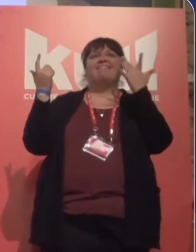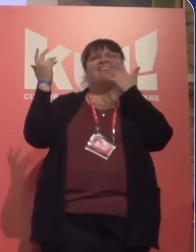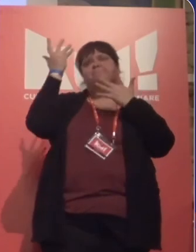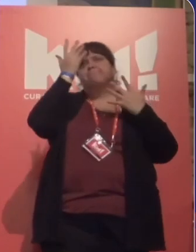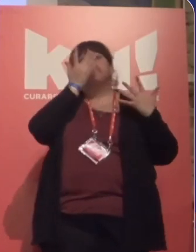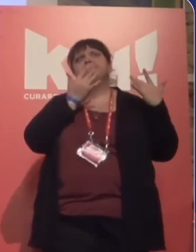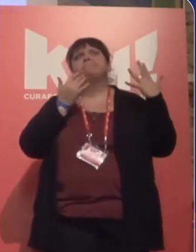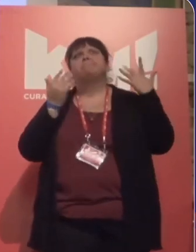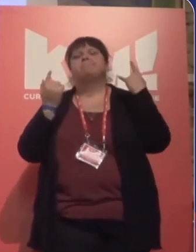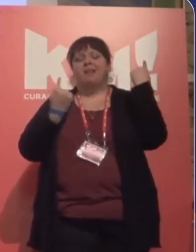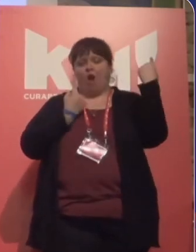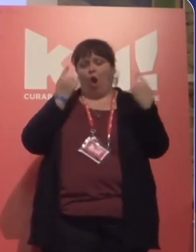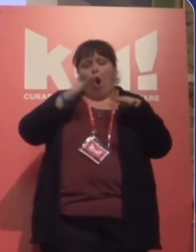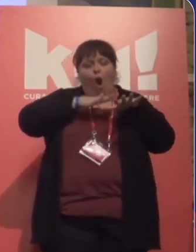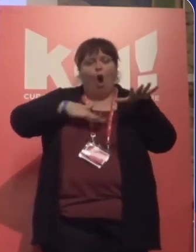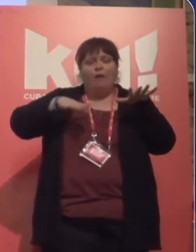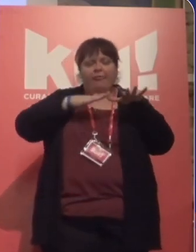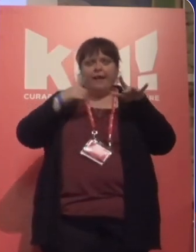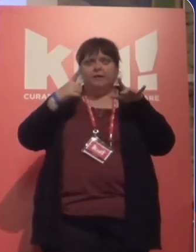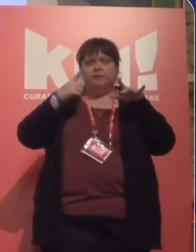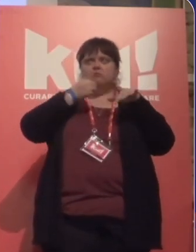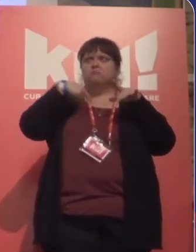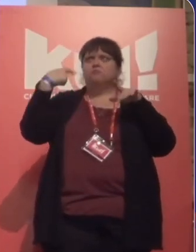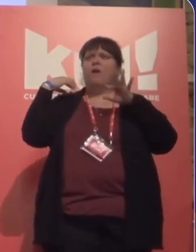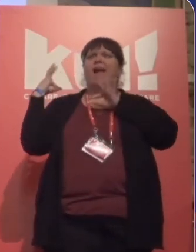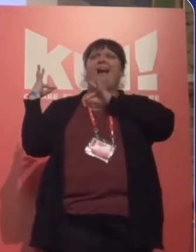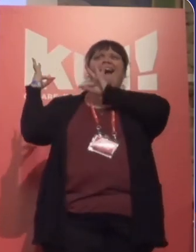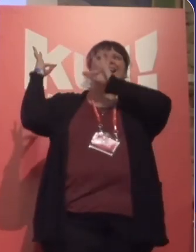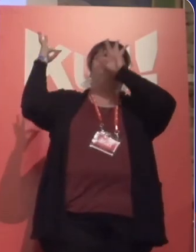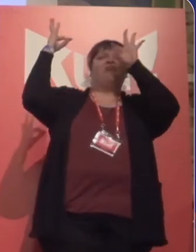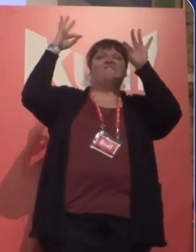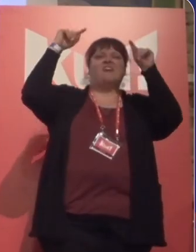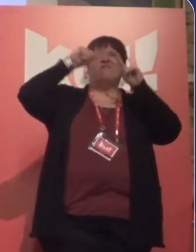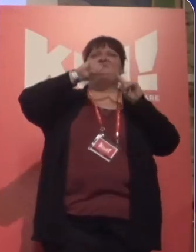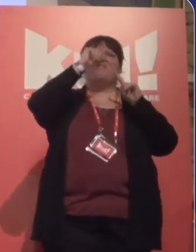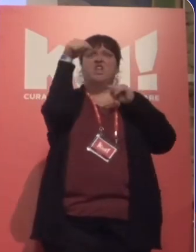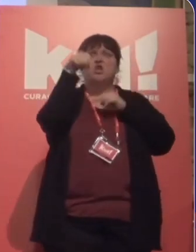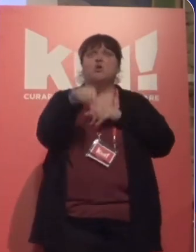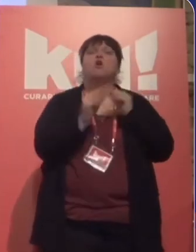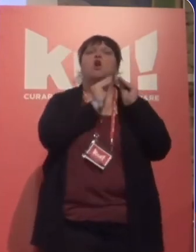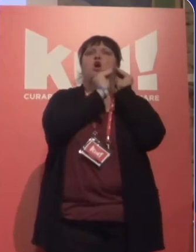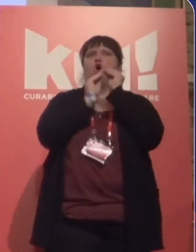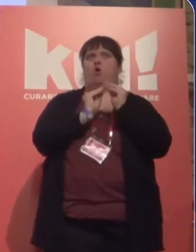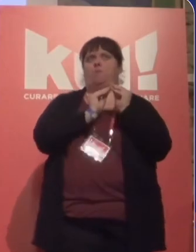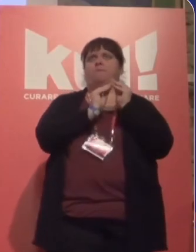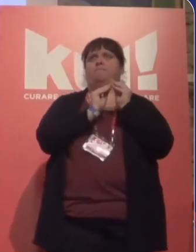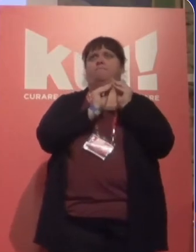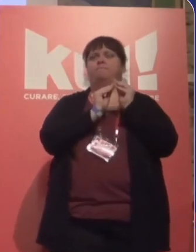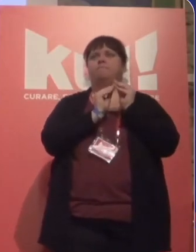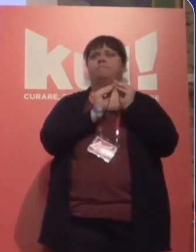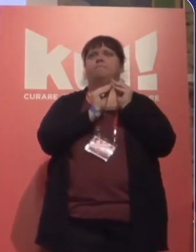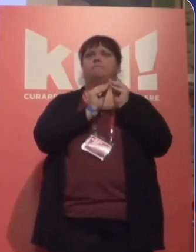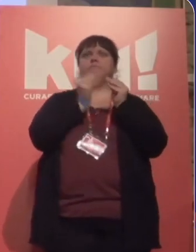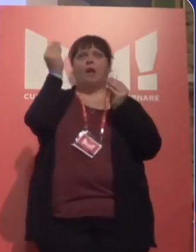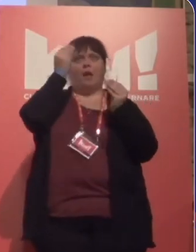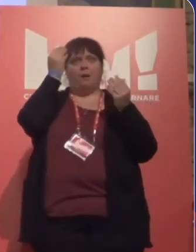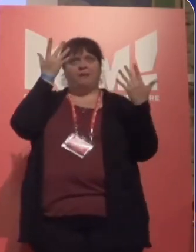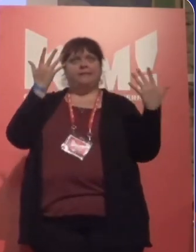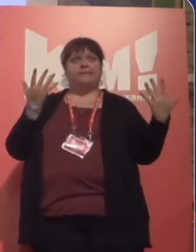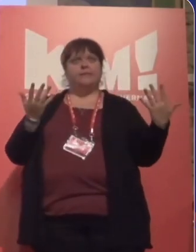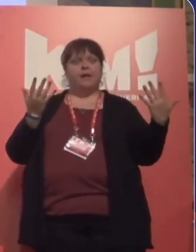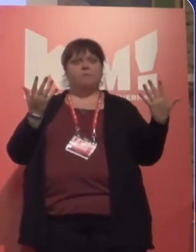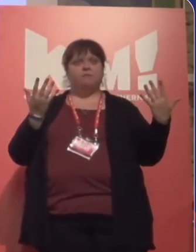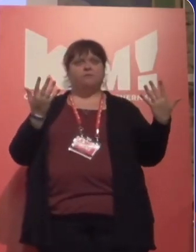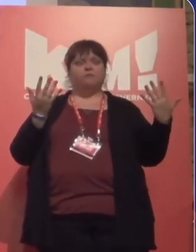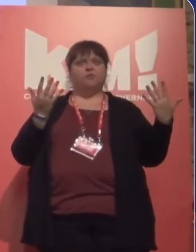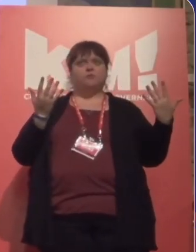siamo arrivati fin qui pensiamoci un momento è incredibile anche quello che sta avvenendo in queste